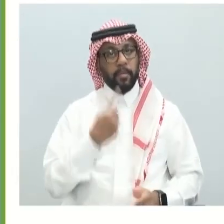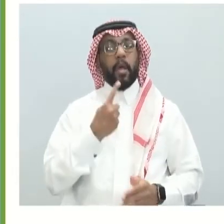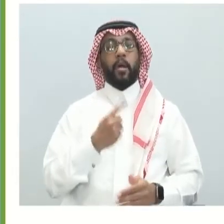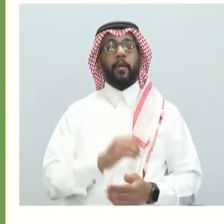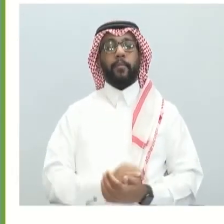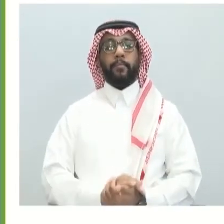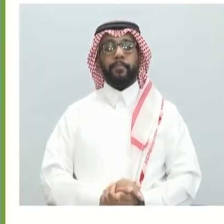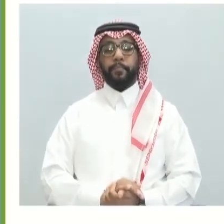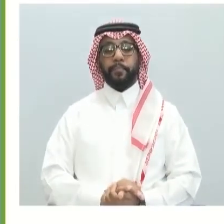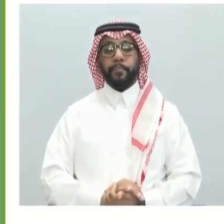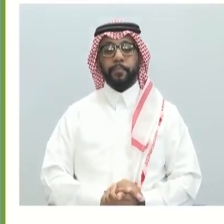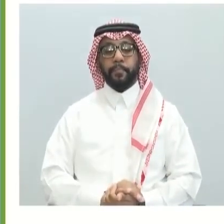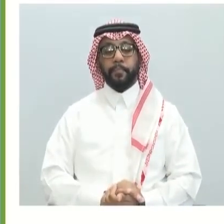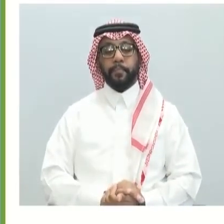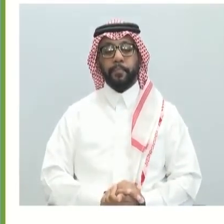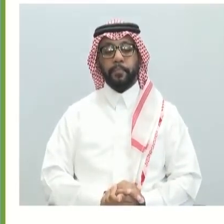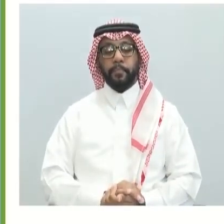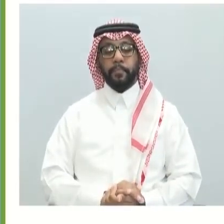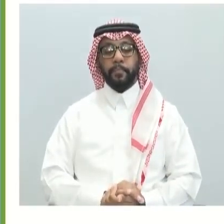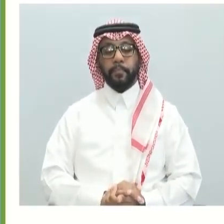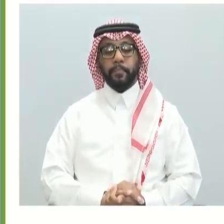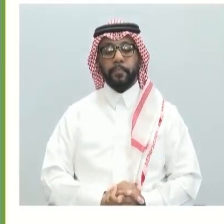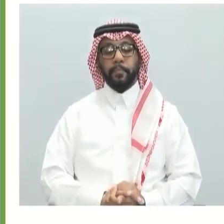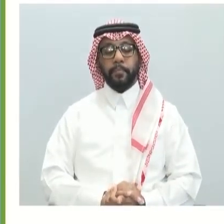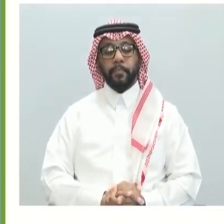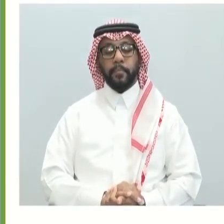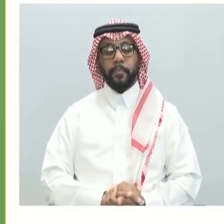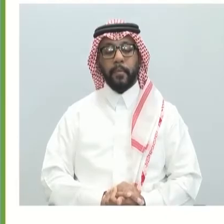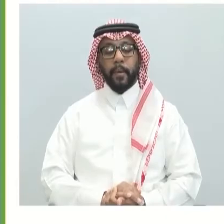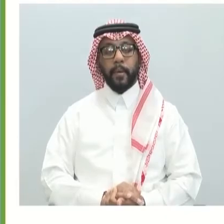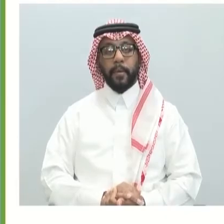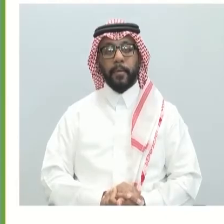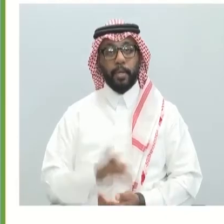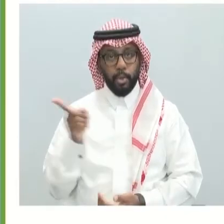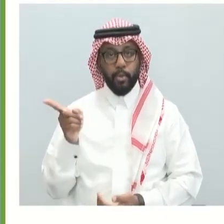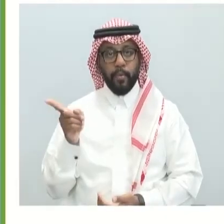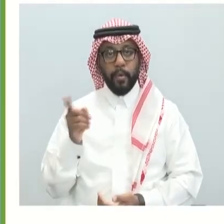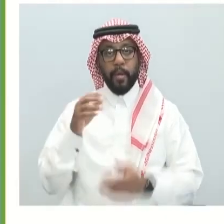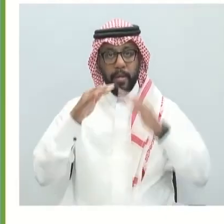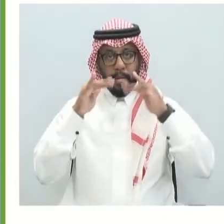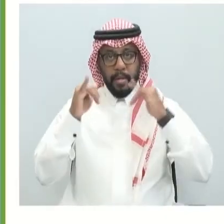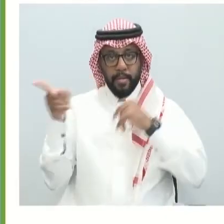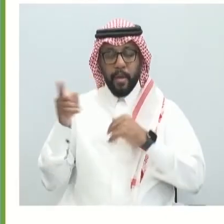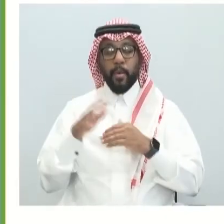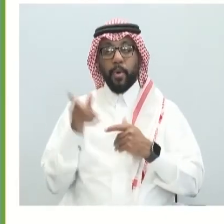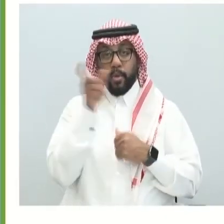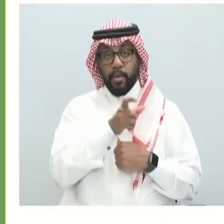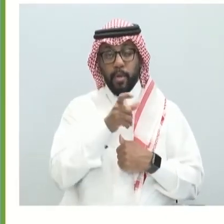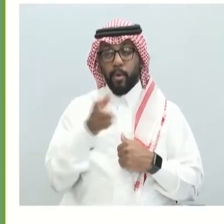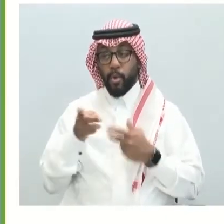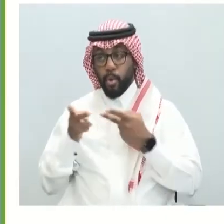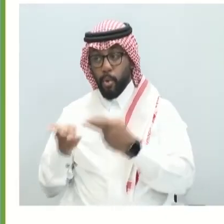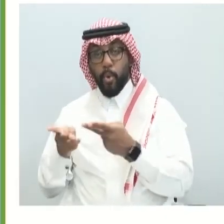الاجابه بعد مراجعه اجابتنا مع النصر فنقول النوم يؤثر في اليقظه